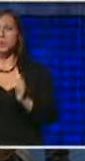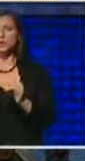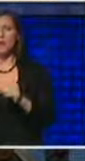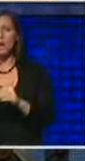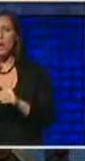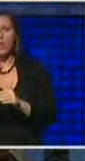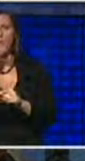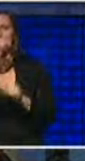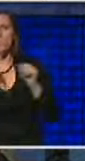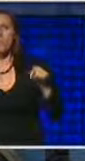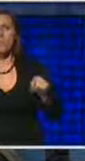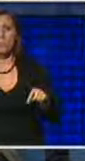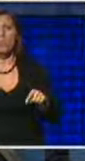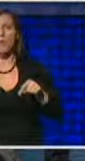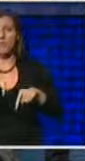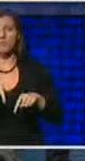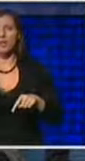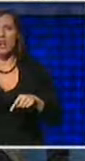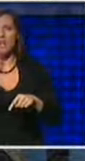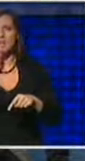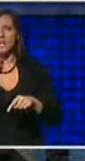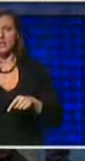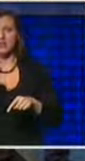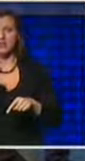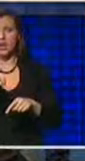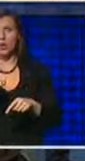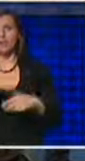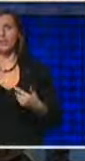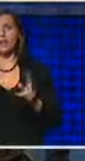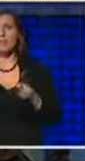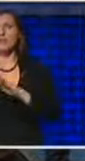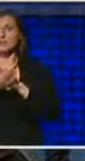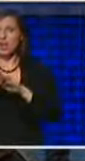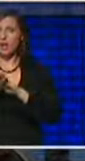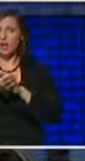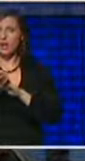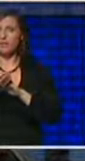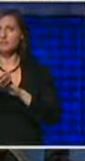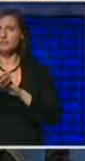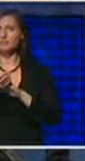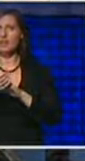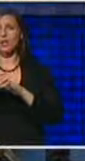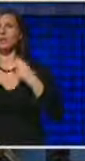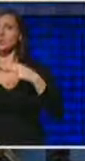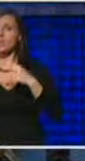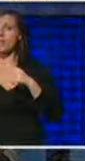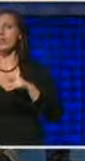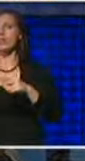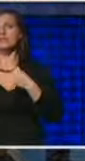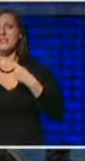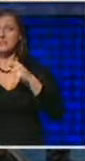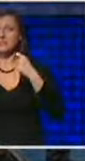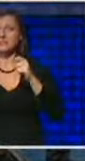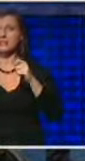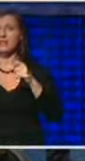is jelen vannak az LMP-s képviselők. Tehát megvan az alapja annak, hogy tovább folyjon az a építkezés,